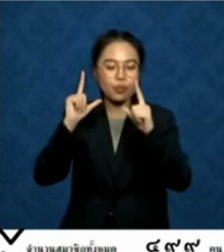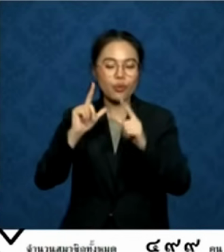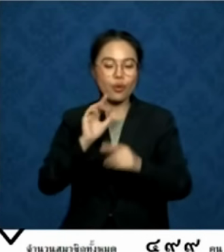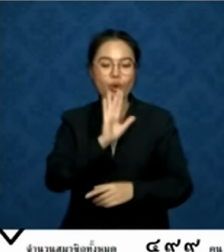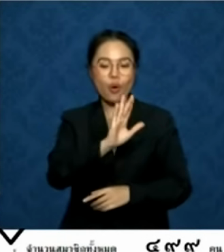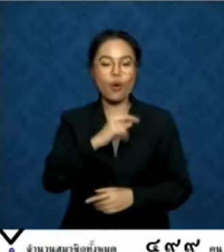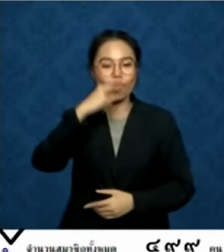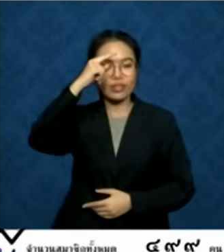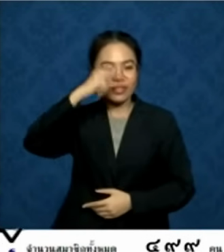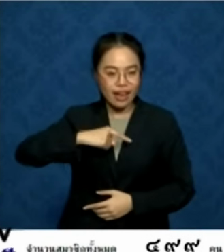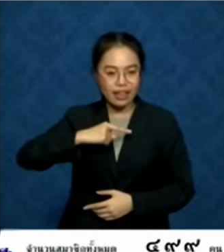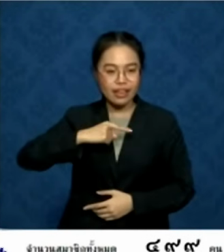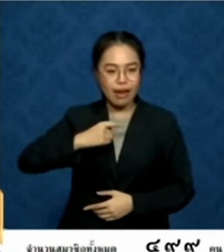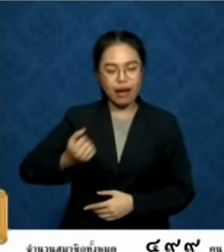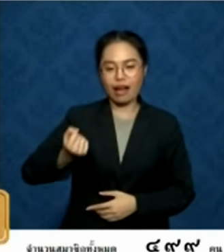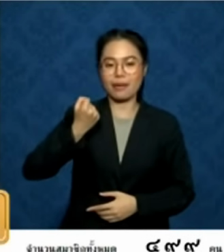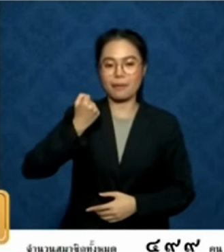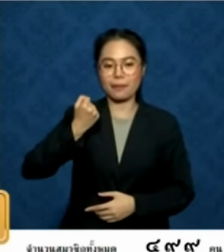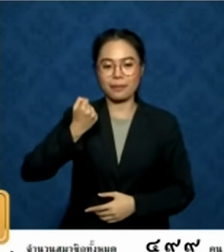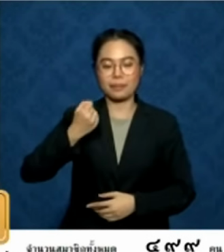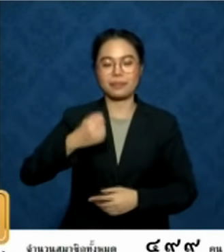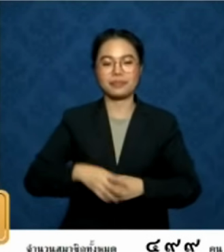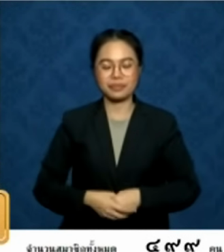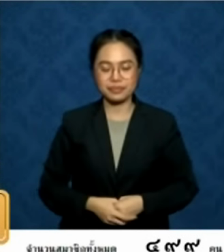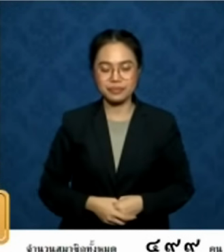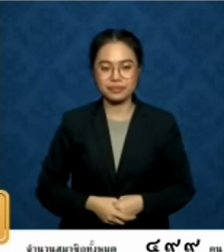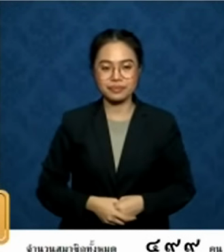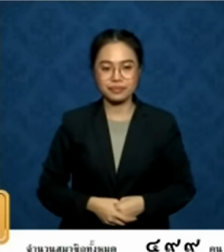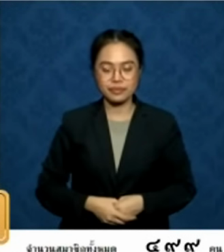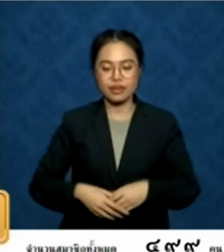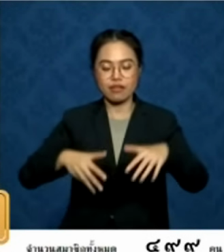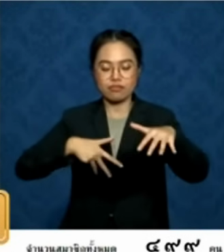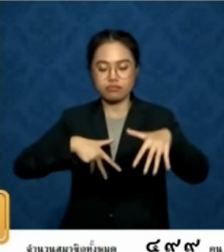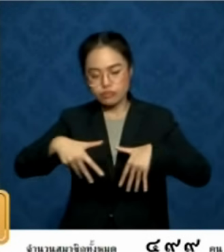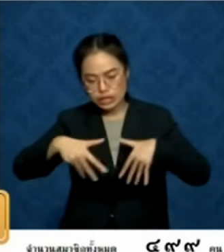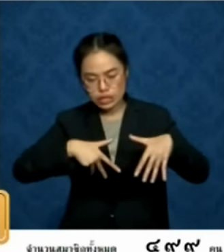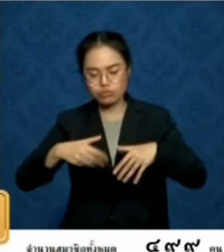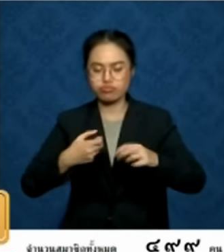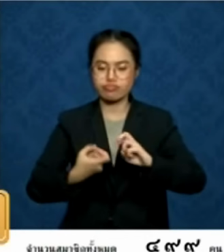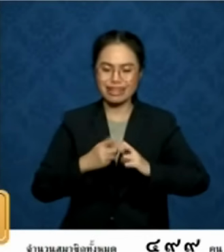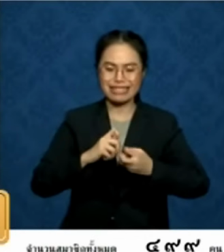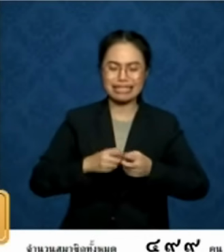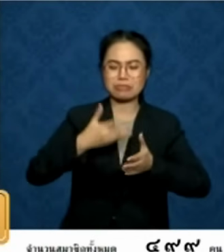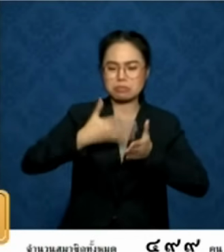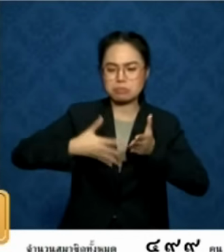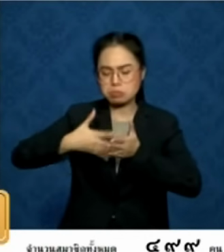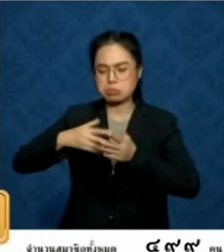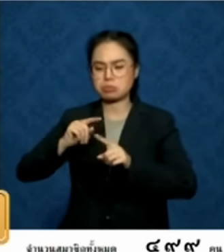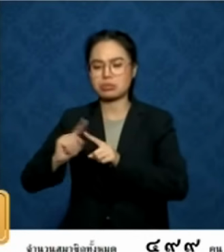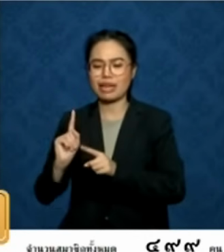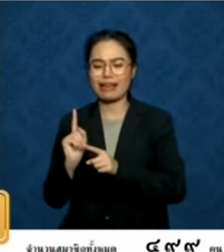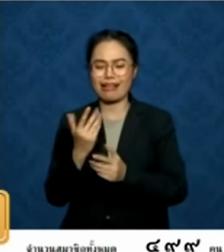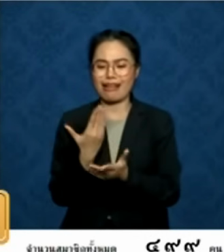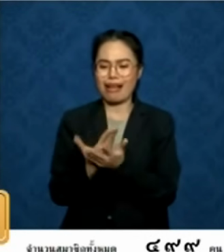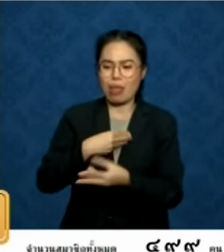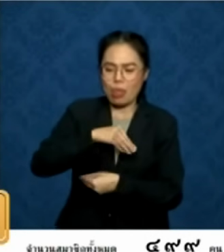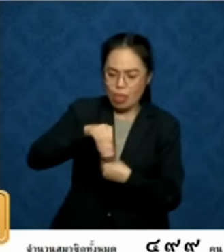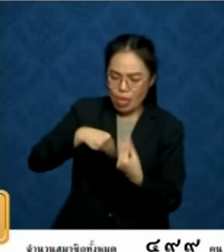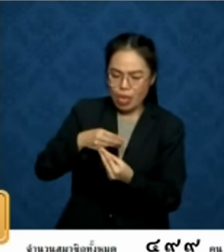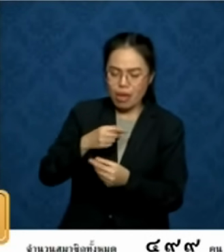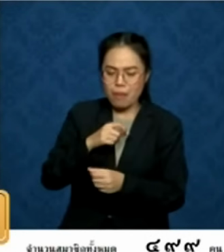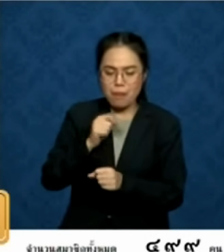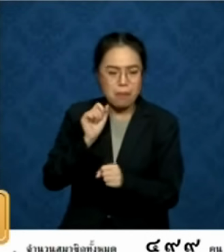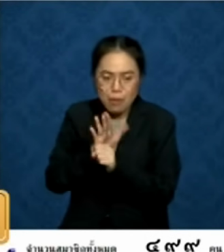ยในขณะเดียวกันประชาชนจำนวนมากเดือดร้อนจากค่าใช้จ่ายที่สูงขึ้นในช่วงหลายปีที่ผ่านม